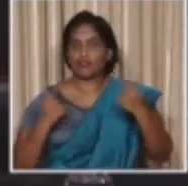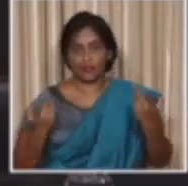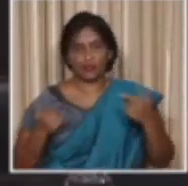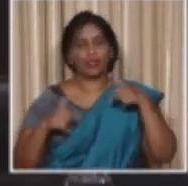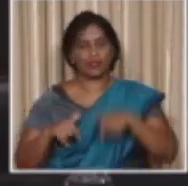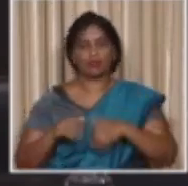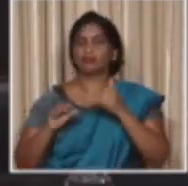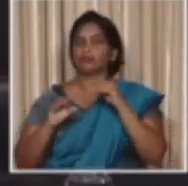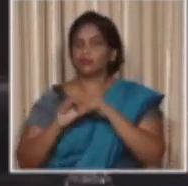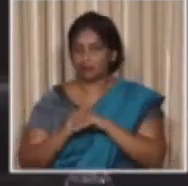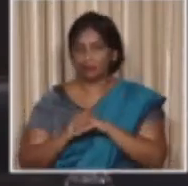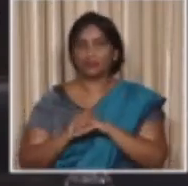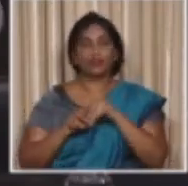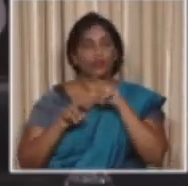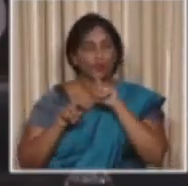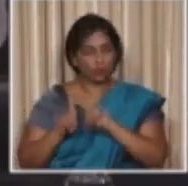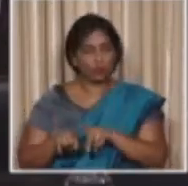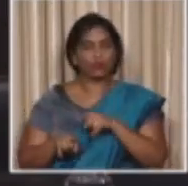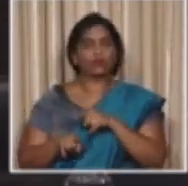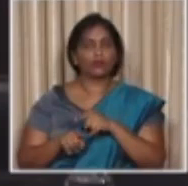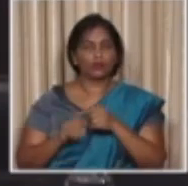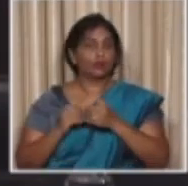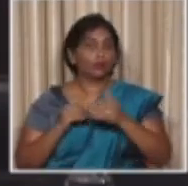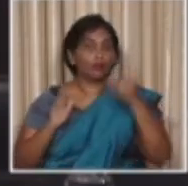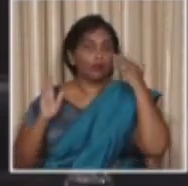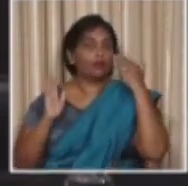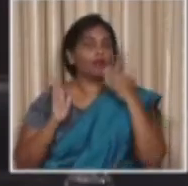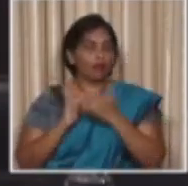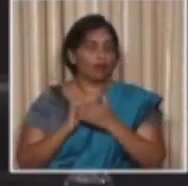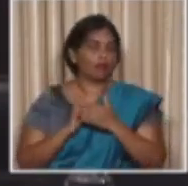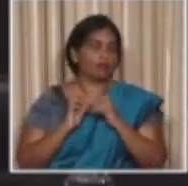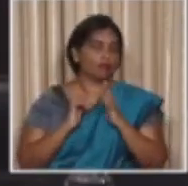පුපුයි ඉතින් මේකේ යටි අරමුණුත්